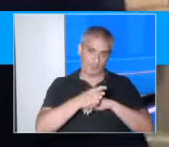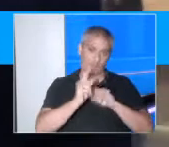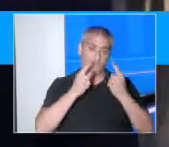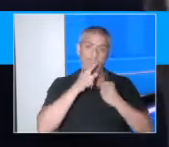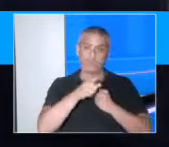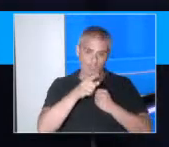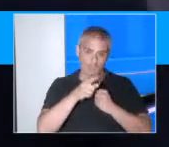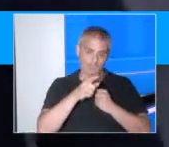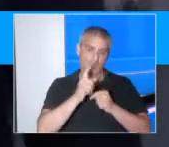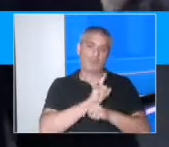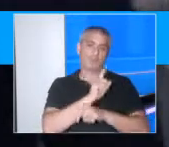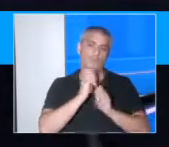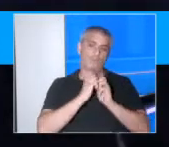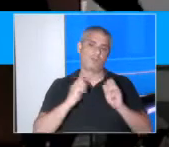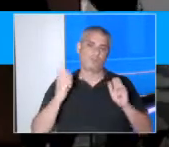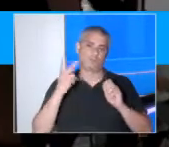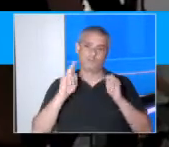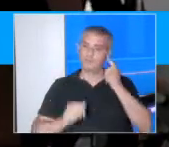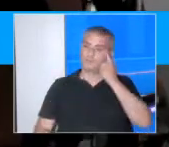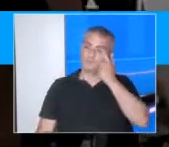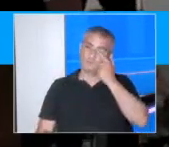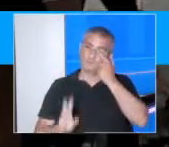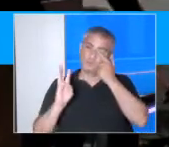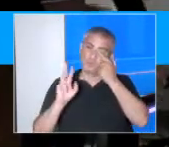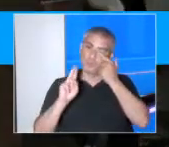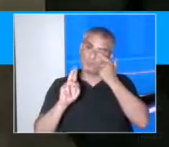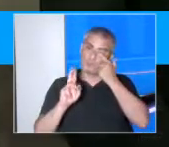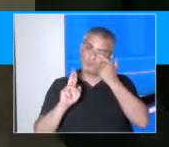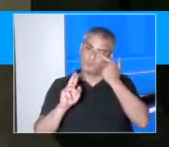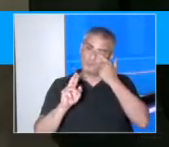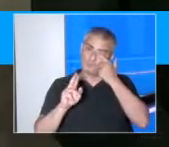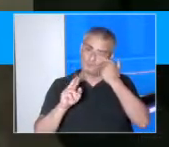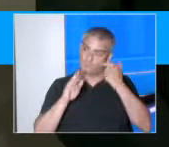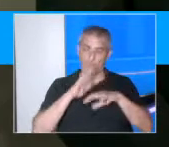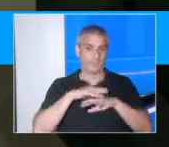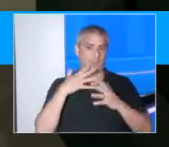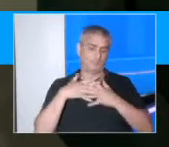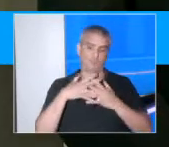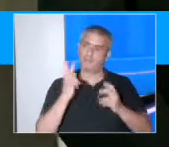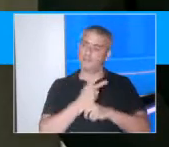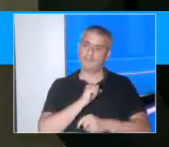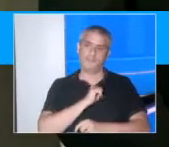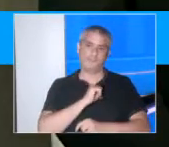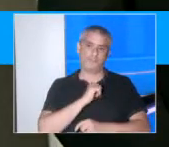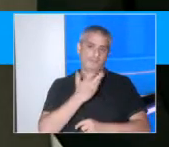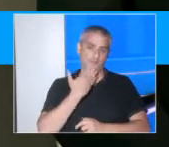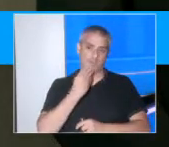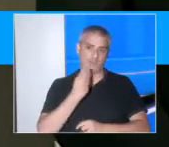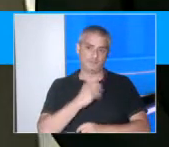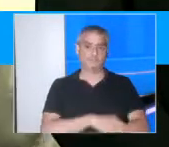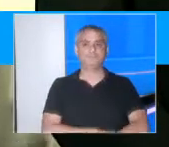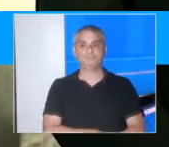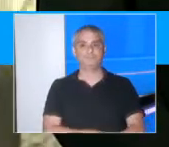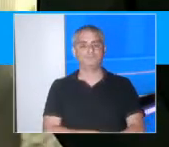תושפע מהאירוע הזה, כן. לתקופה ממושכת יותר. שמואל רוזנר, מומחה לארצות הברית, כרגיל מרתק לשוחח איתך, תודה רבה.